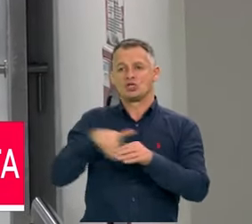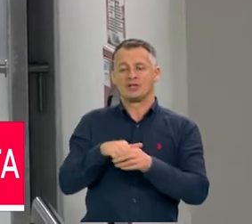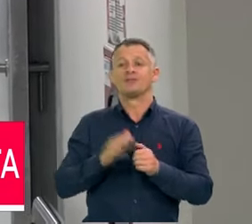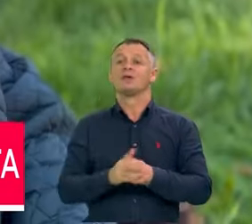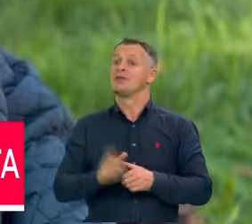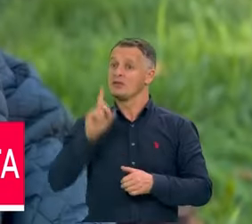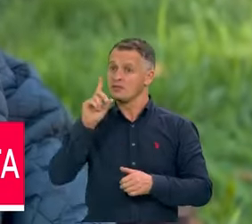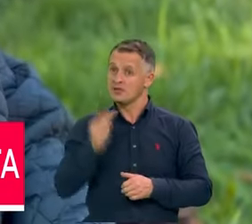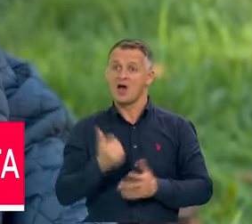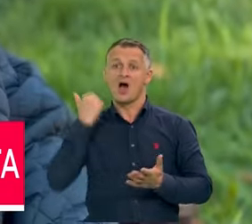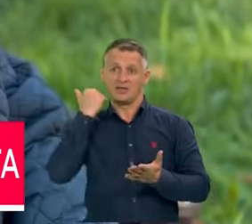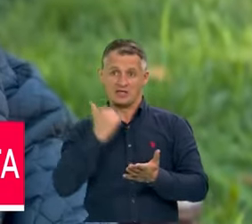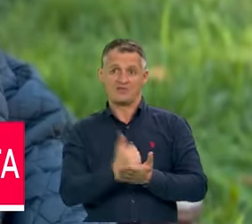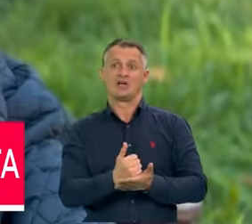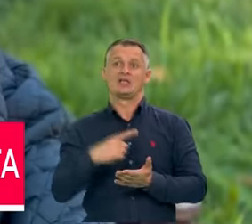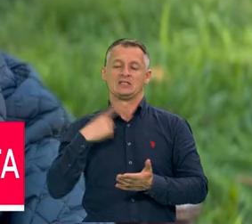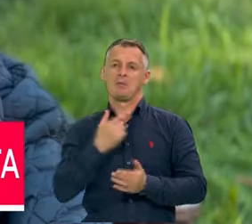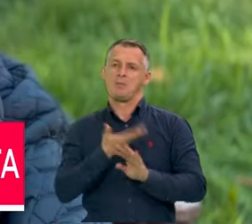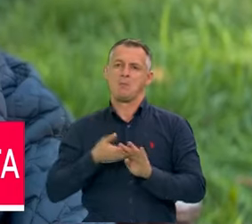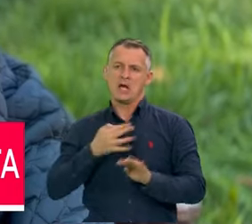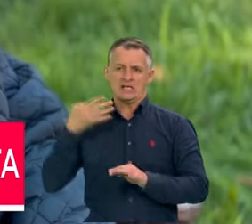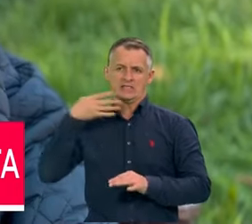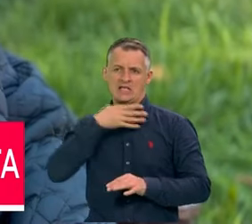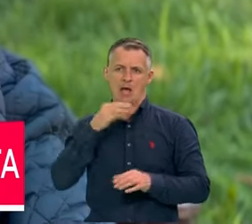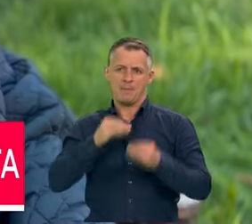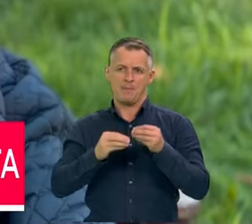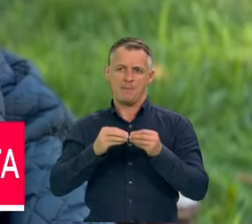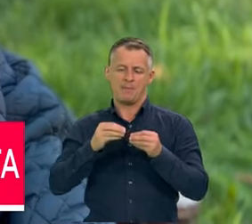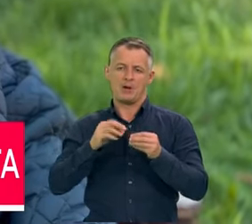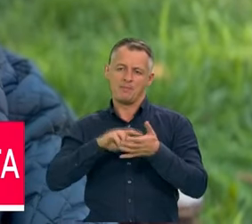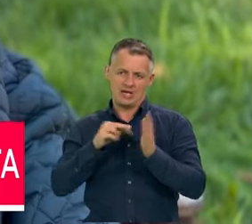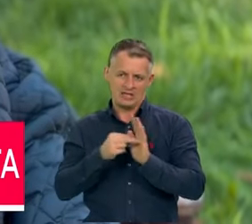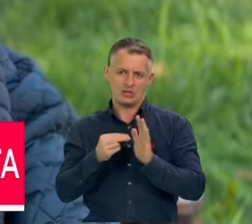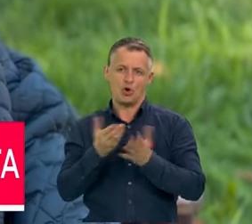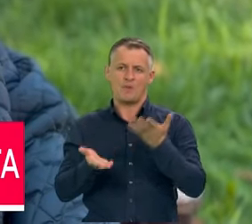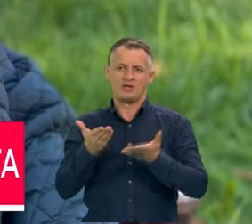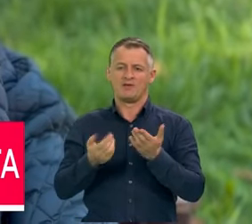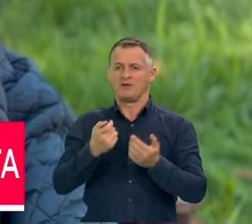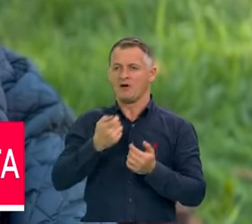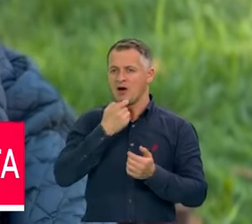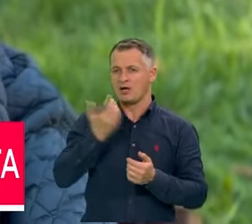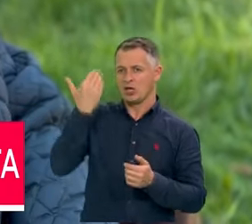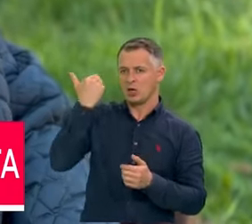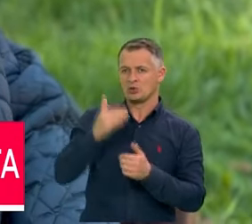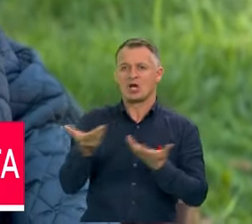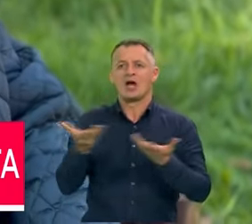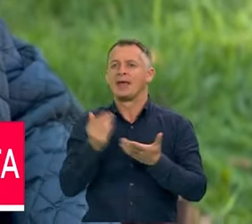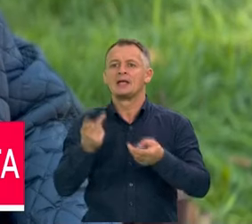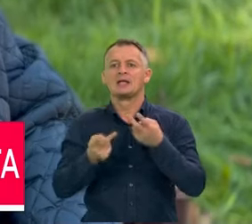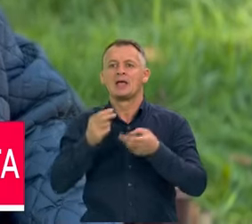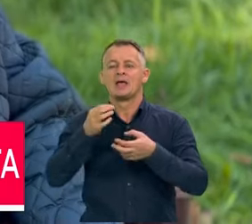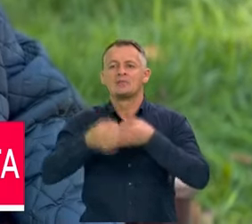este este mult mai slab pregătit față de generațiile trecute care credeți că ar fi